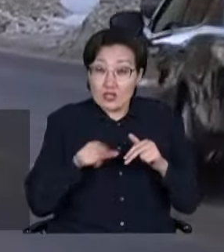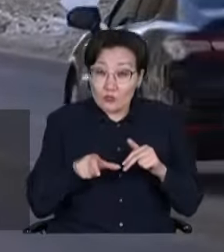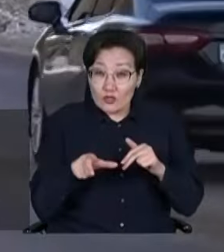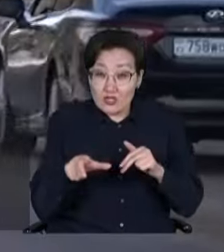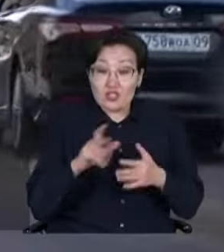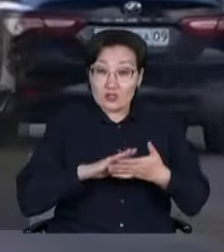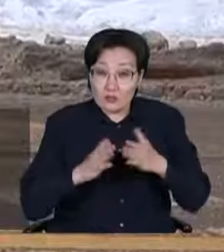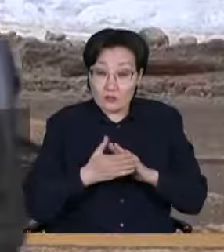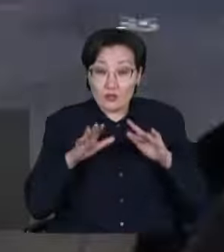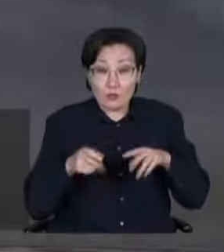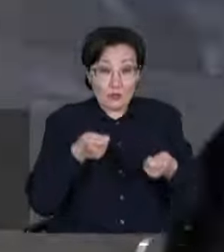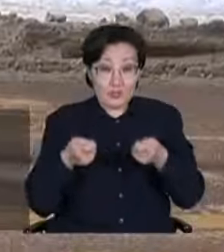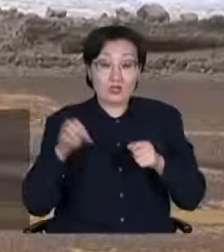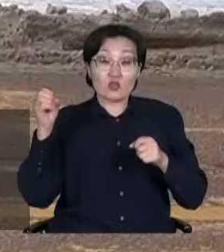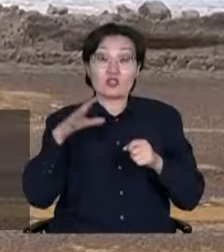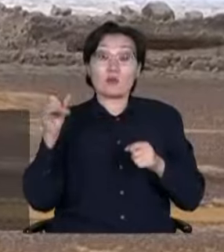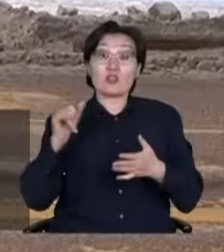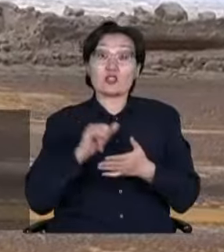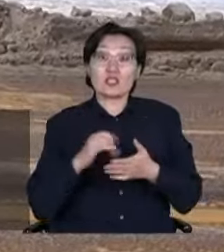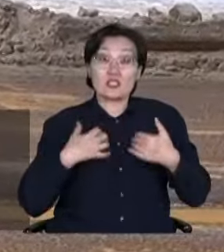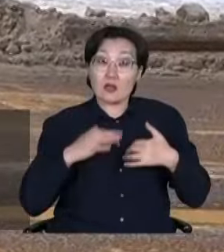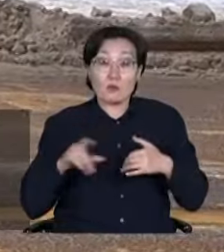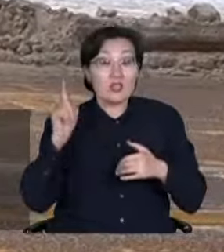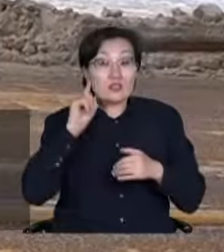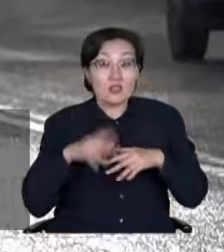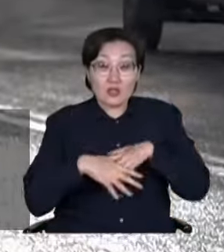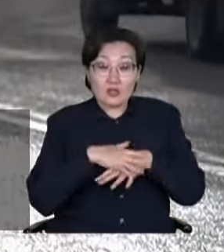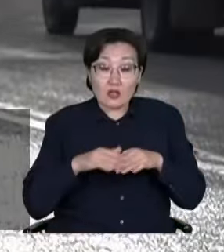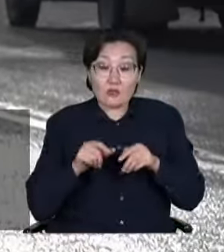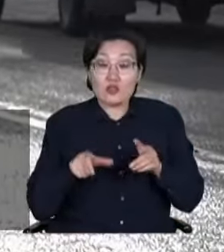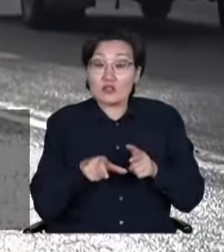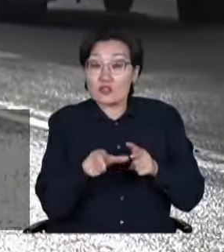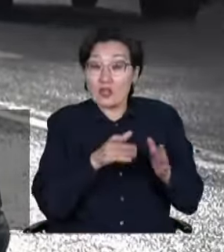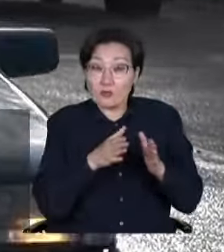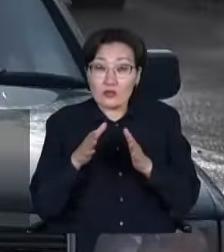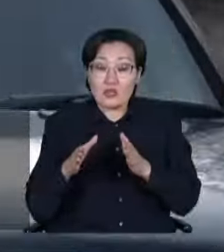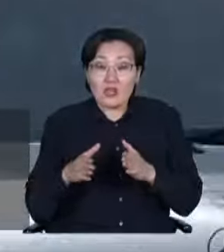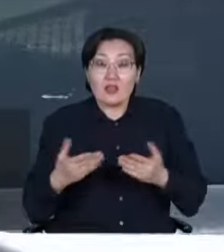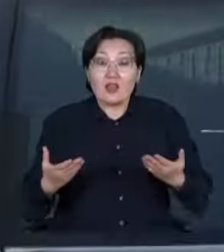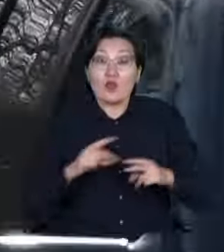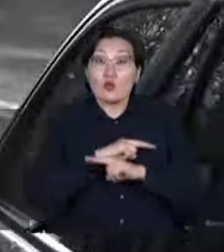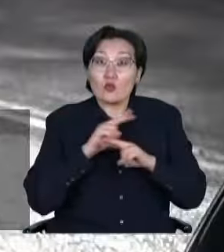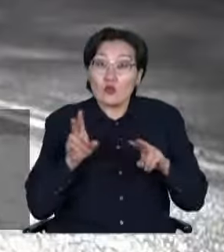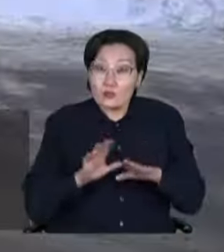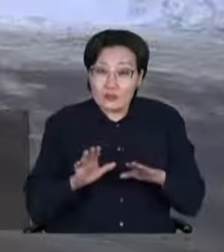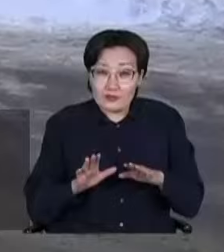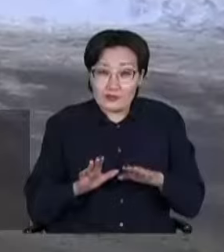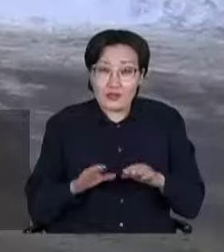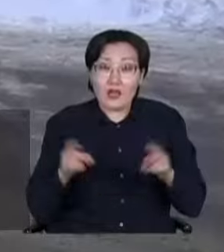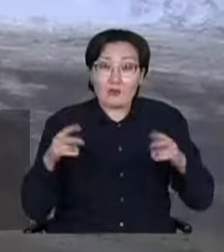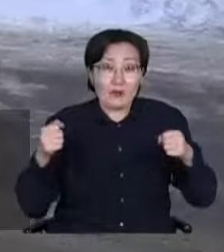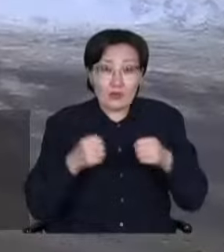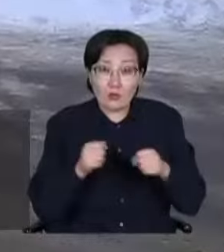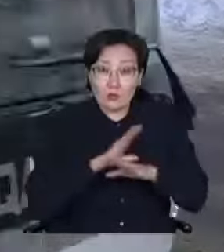жайы. Жергілікті биліктің бағдаршам орнатуға асықпайтынын естіген жұрт жол реттелгенше өмір үзілмесе апат болмаса деп тілейді.